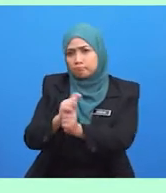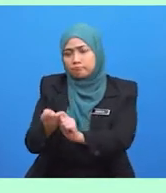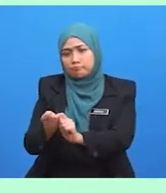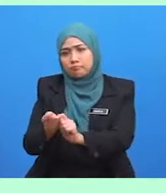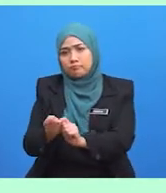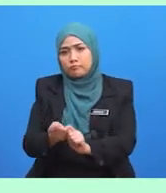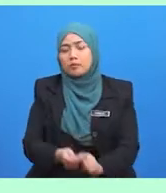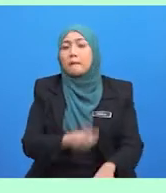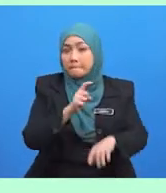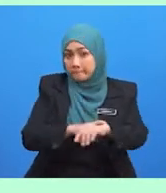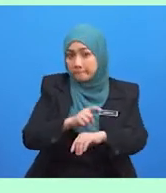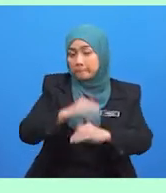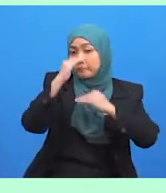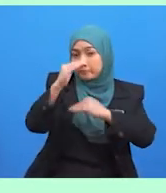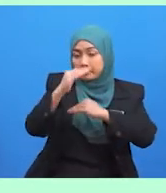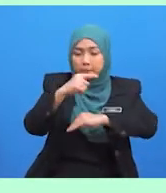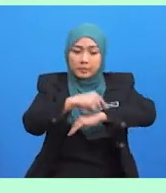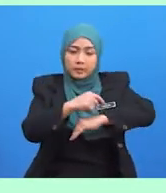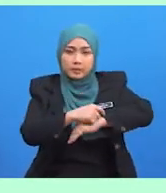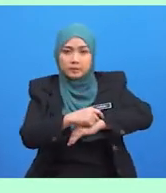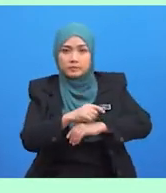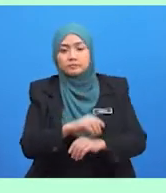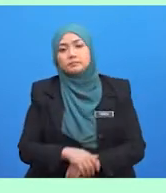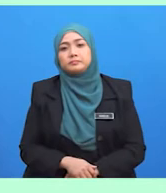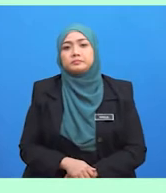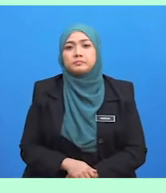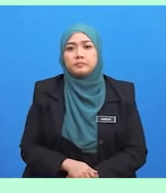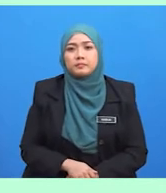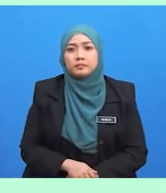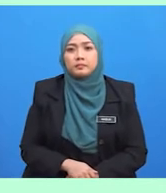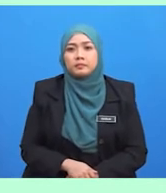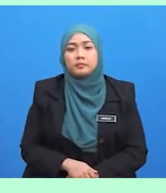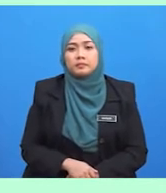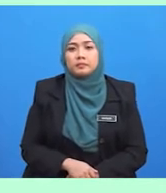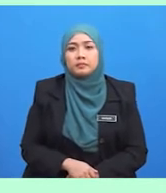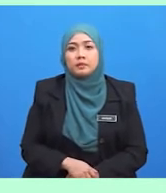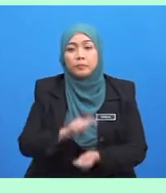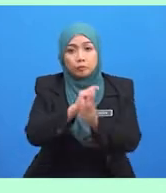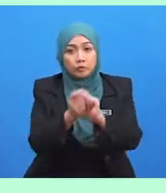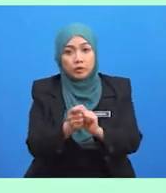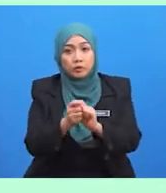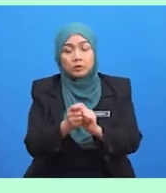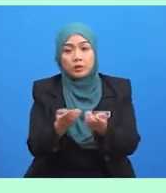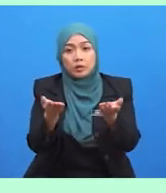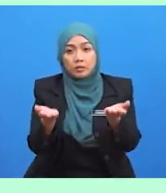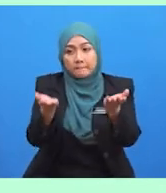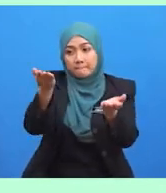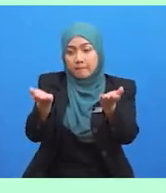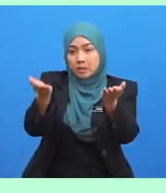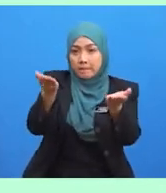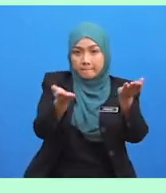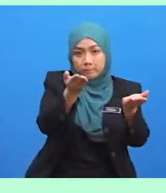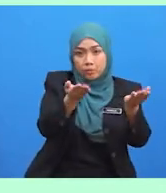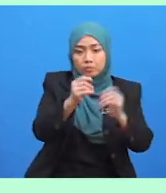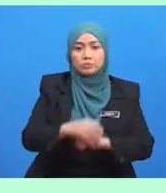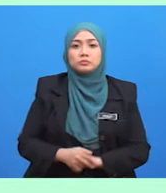tempoh masa tertentu. Kedua, ialah kadar pertukaran terapung. Ia